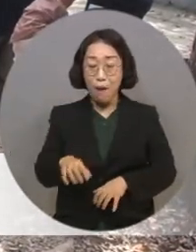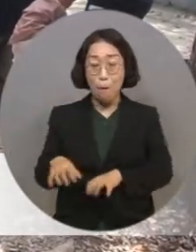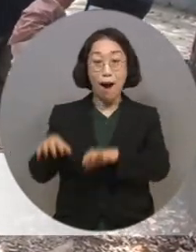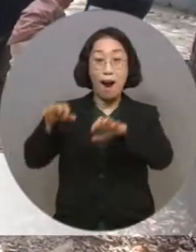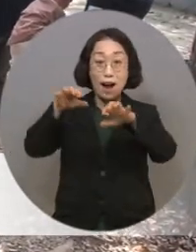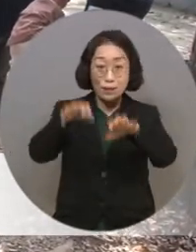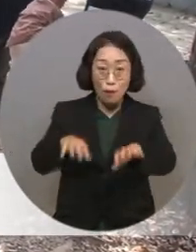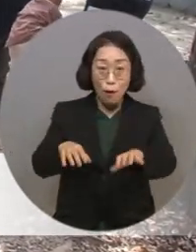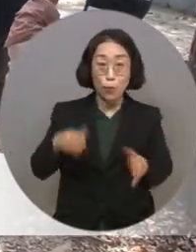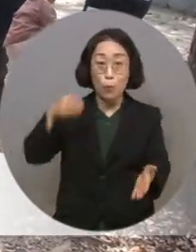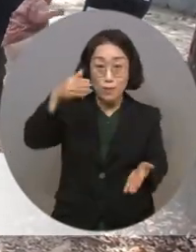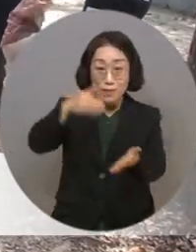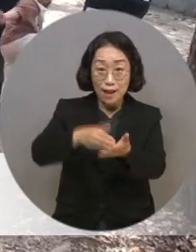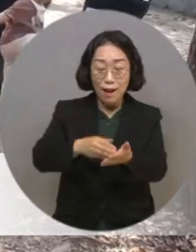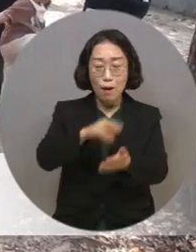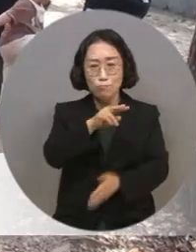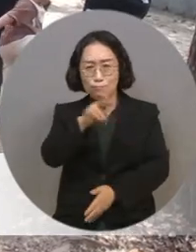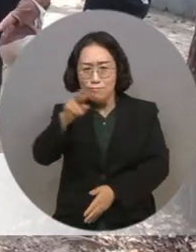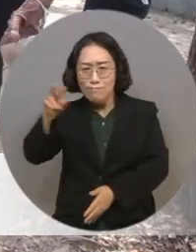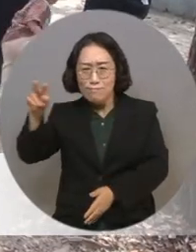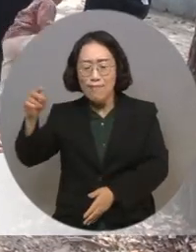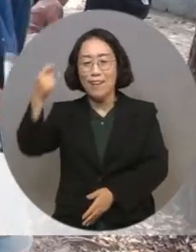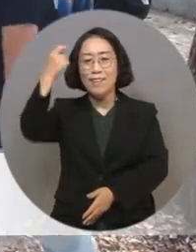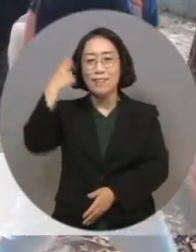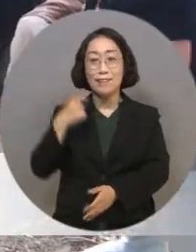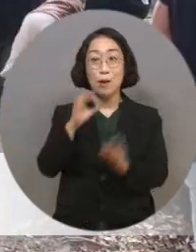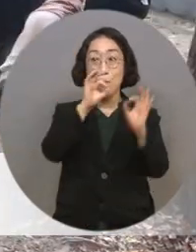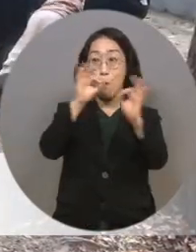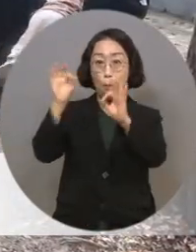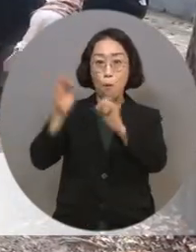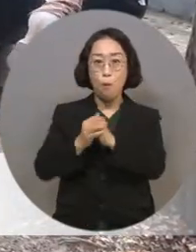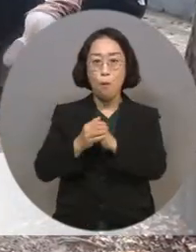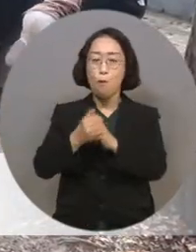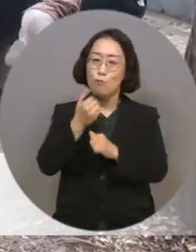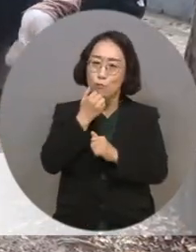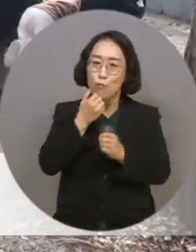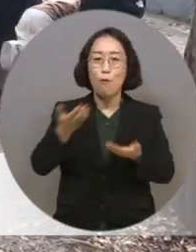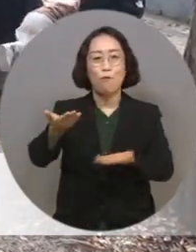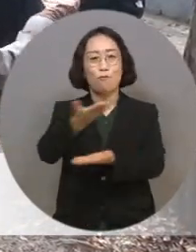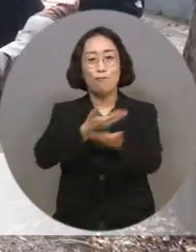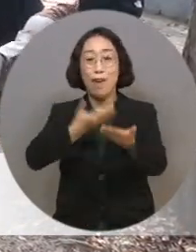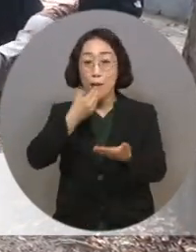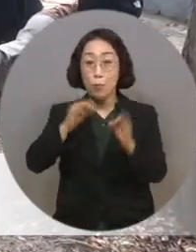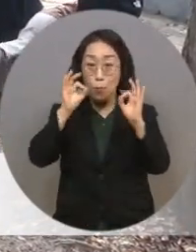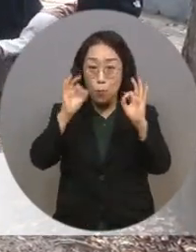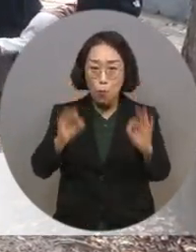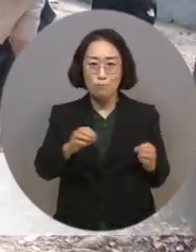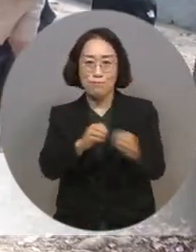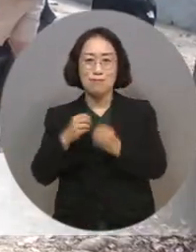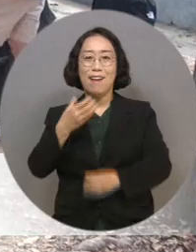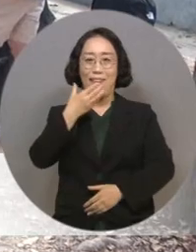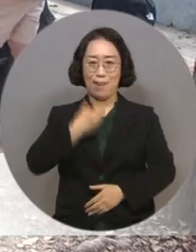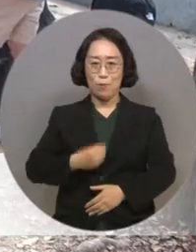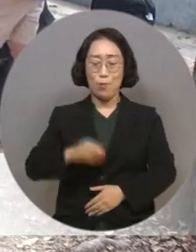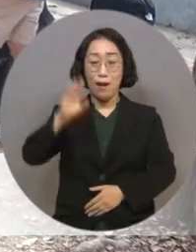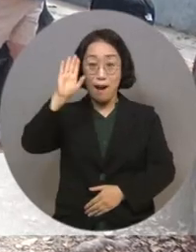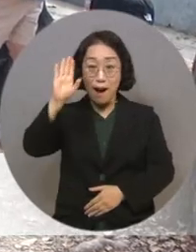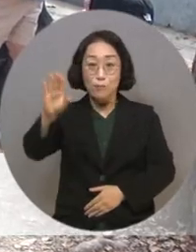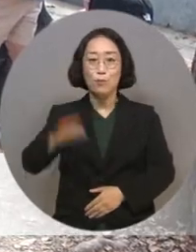와서 자연을 느끼고 서로 웃음을 나누고 행복한 모습을 보니까 너무 행복합니다.